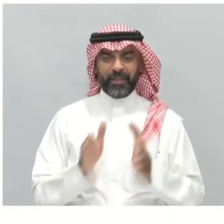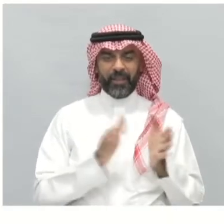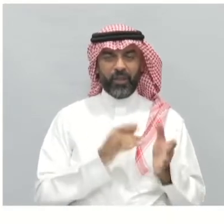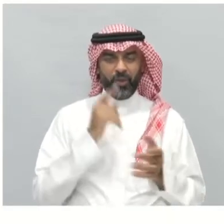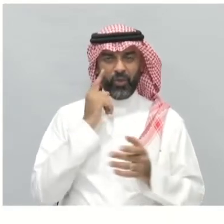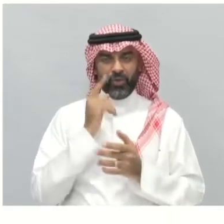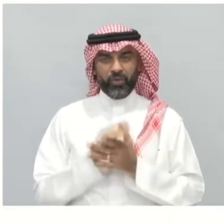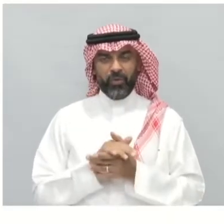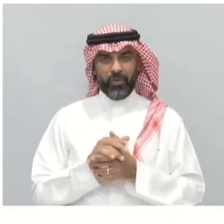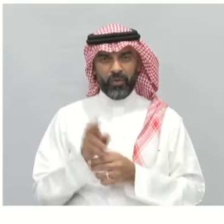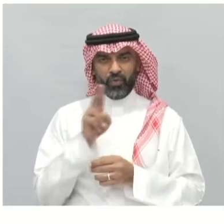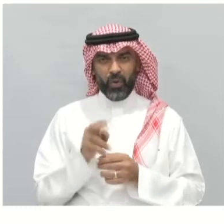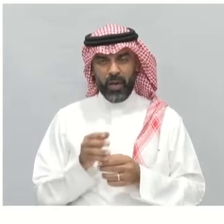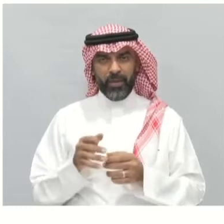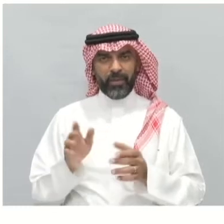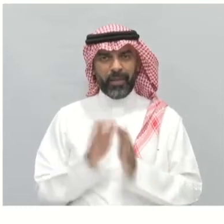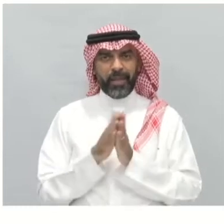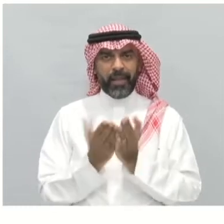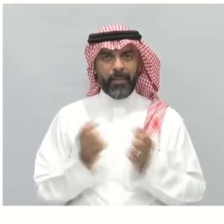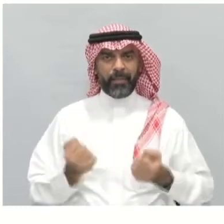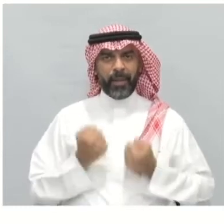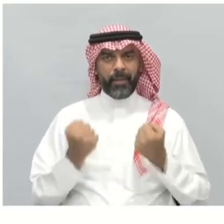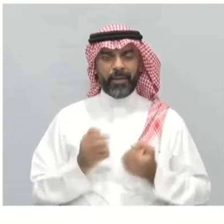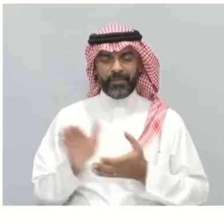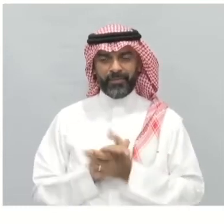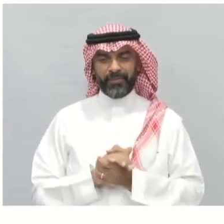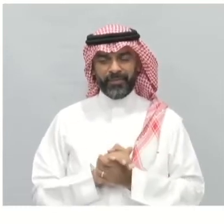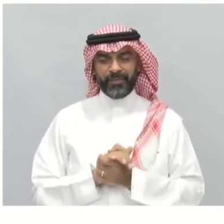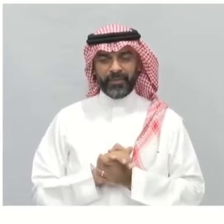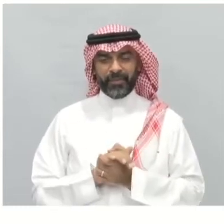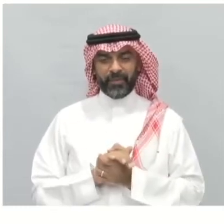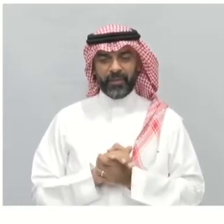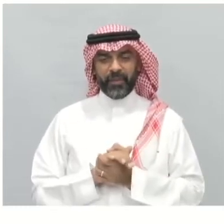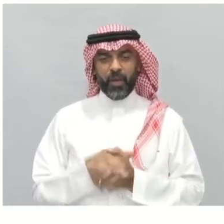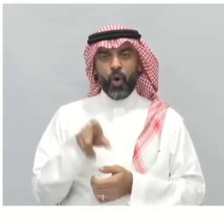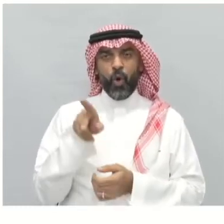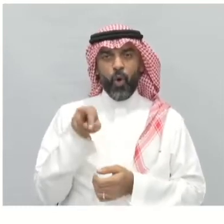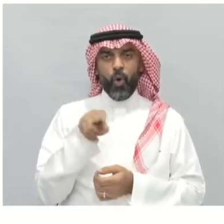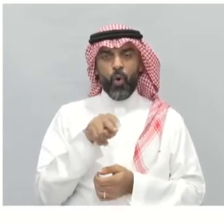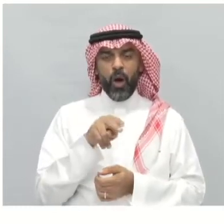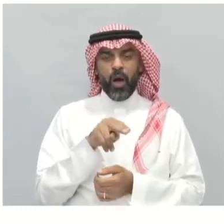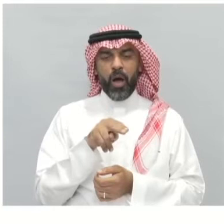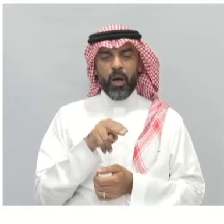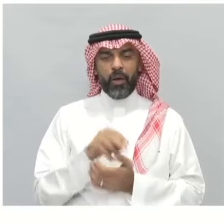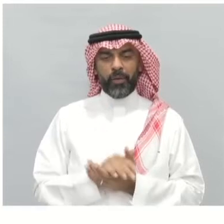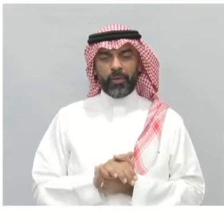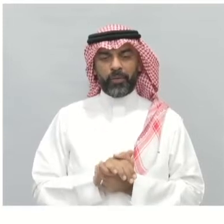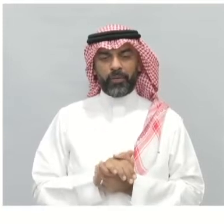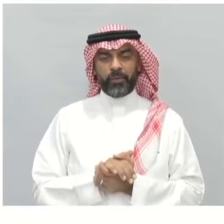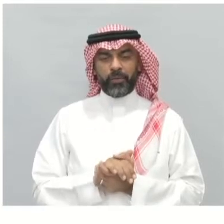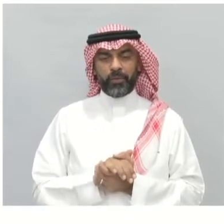شو المساله مسائل اخرى من كتاب التمارين السؤال يقول اصطف الاخوه نواف وعبد الله ومحمد